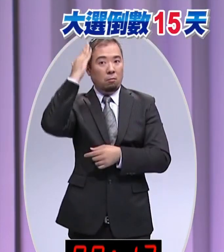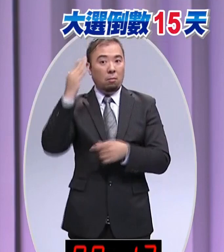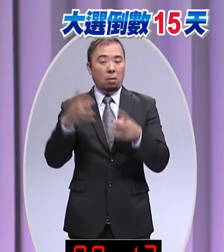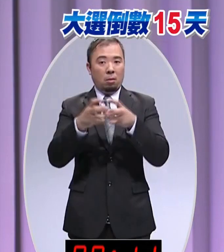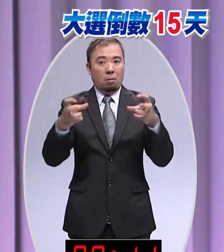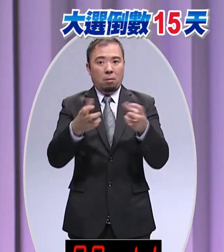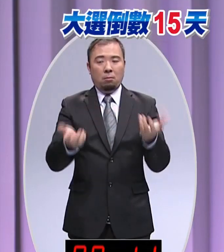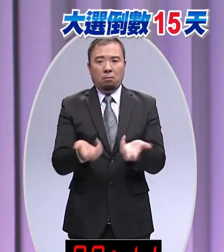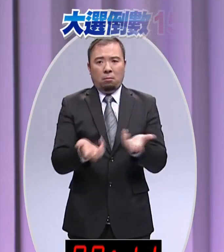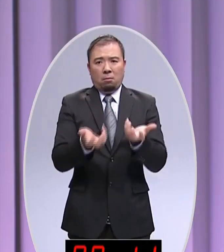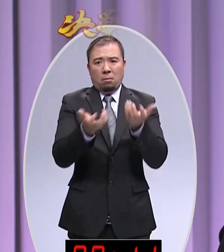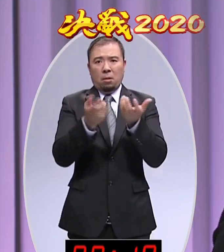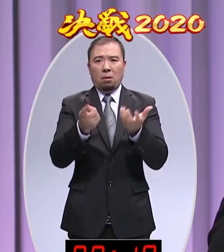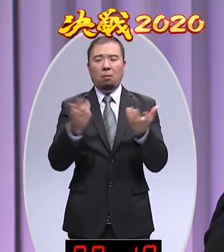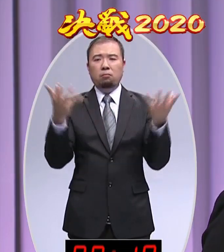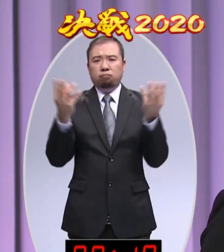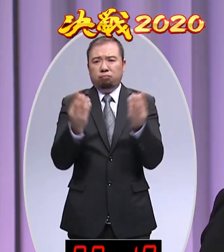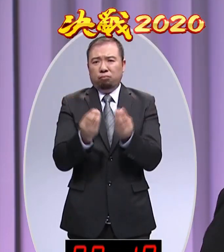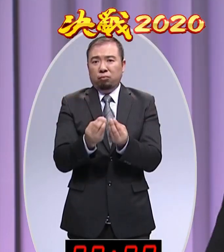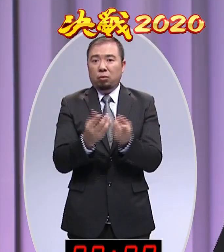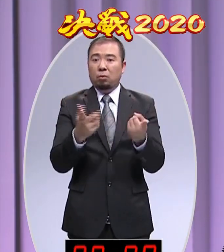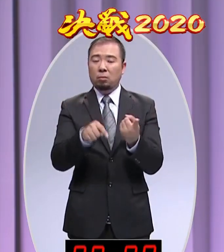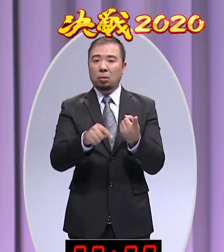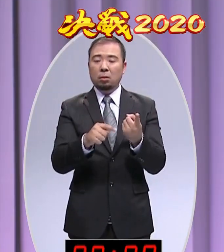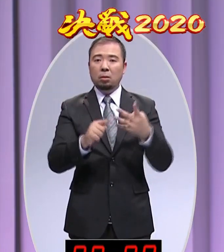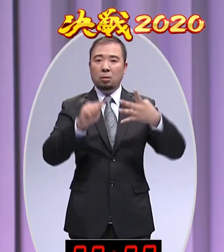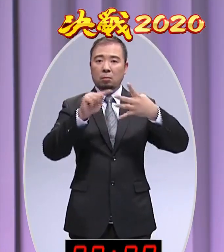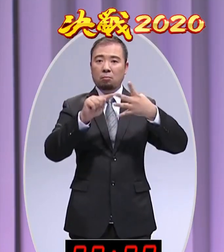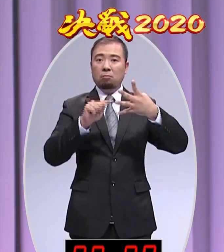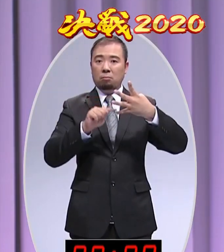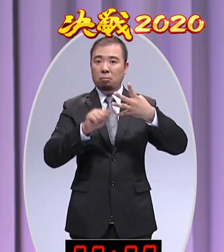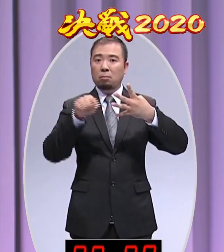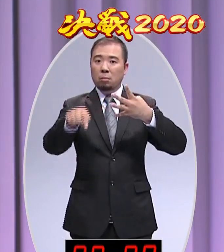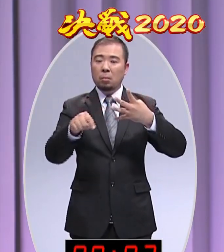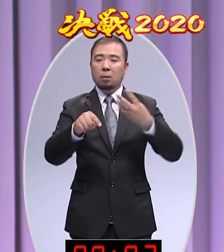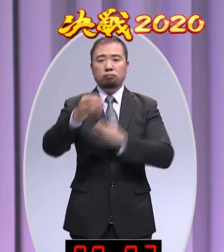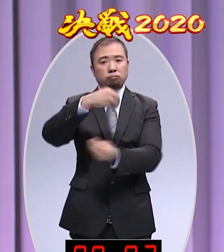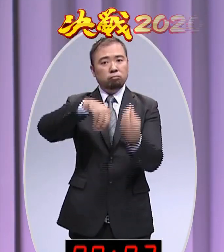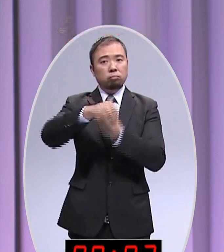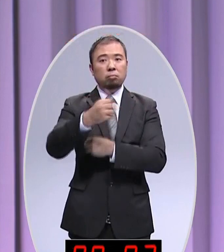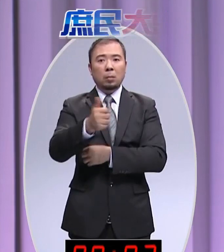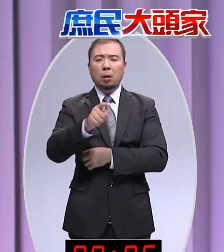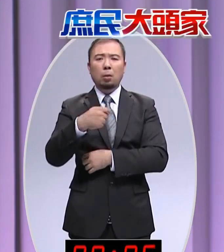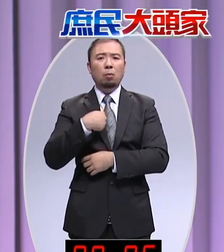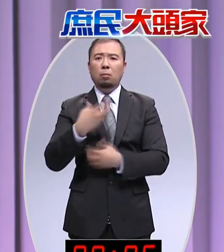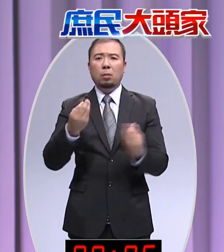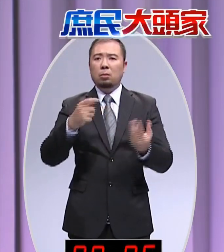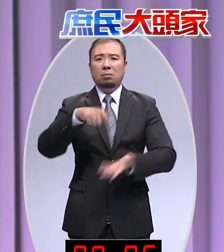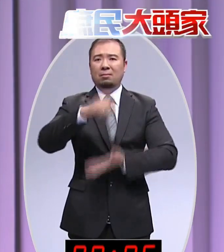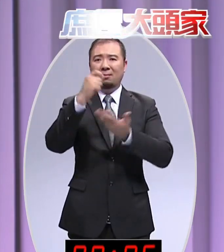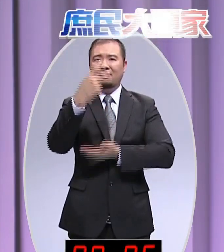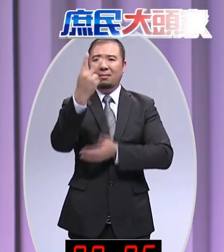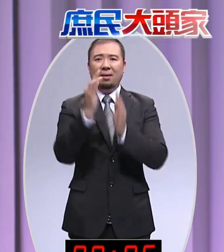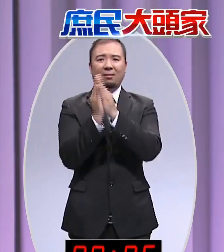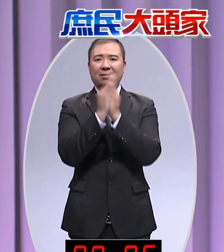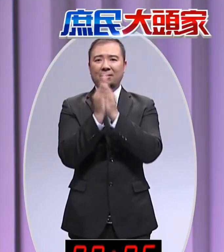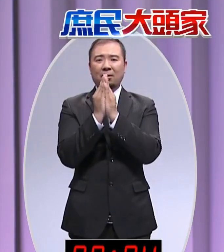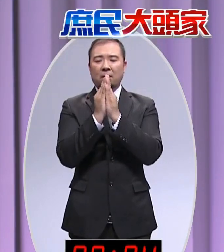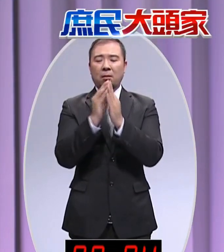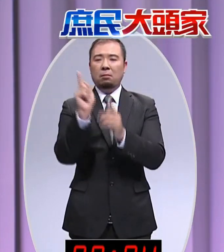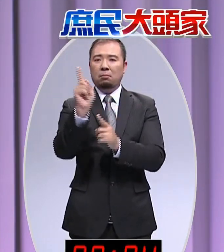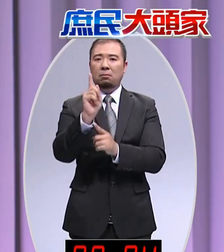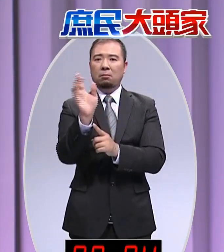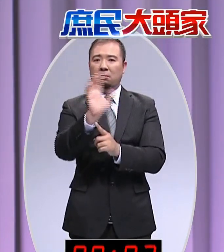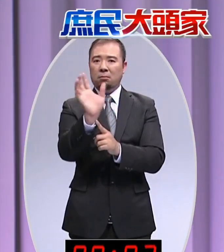电，夏天有光电，有什么不好呢？我们花了，我没有说用2兆去盖电厂，这是民间的投